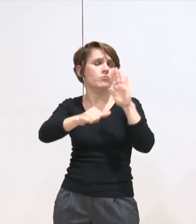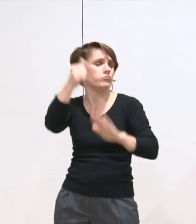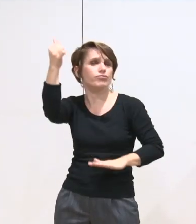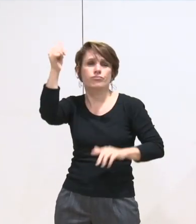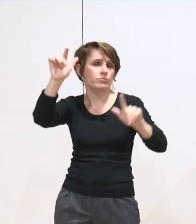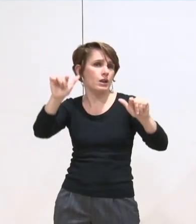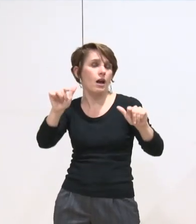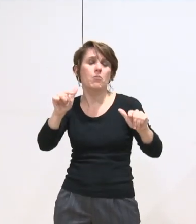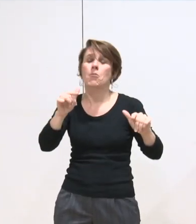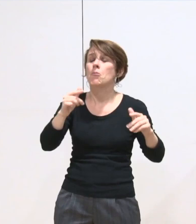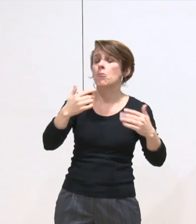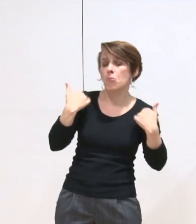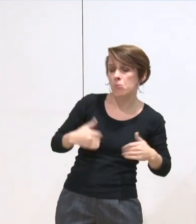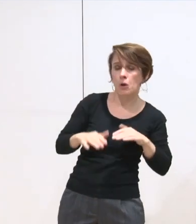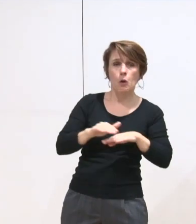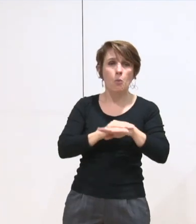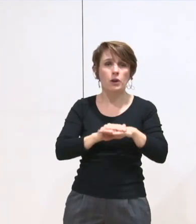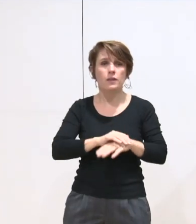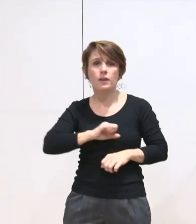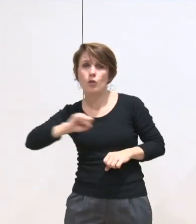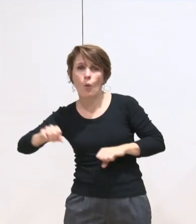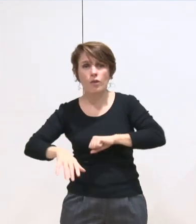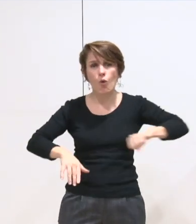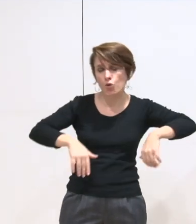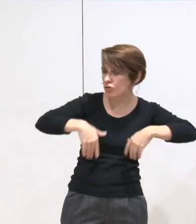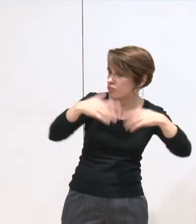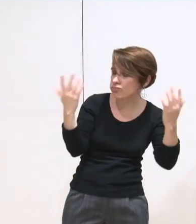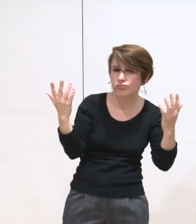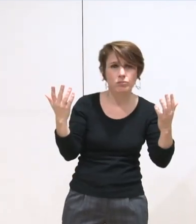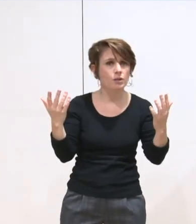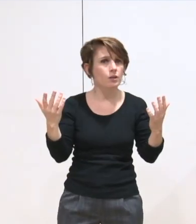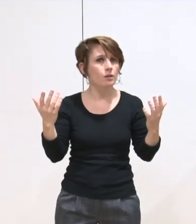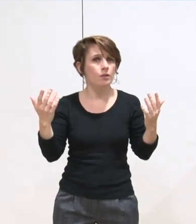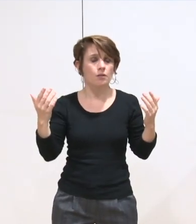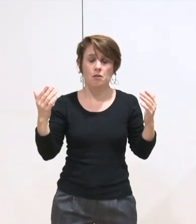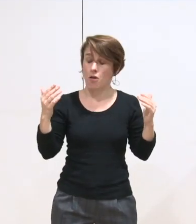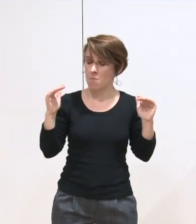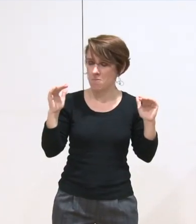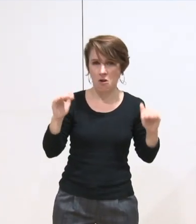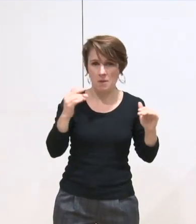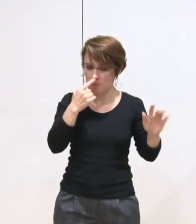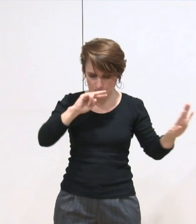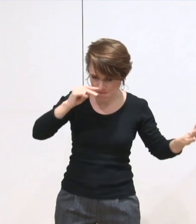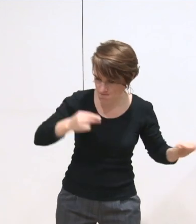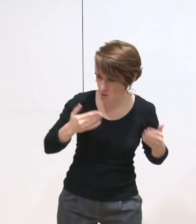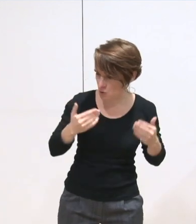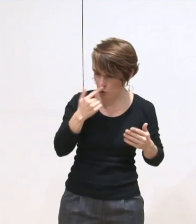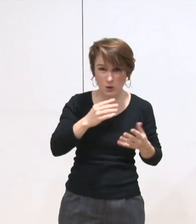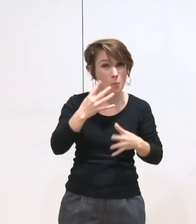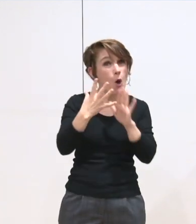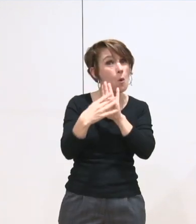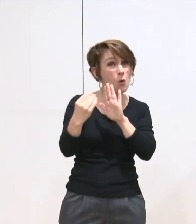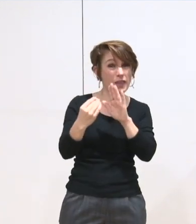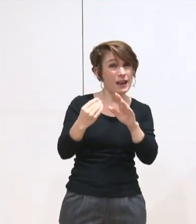assis, peu importe quel rôle nous occupons, nous sentons bien que notre modèle actuel s'épuise, qu'il est à bout de souffle, que